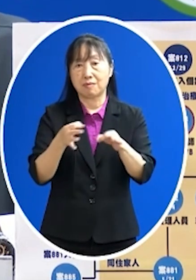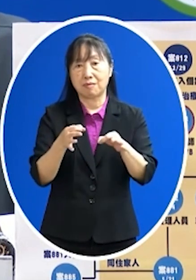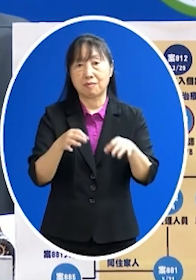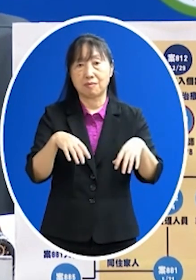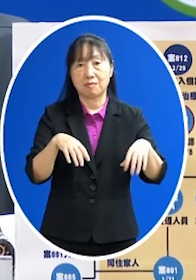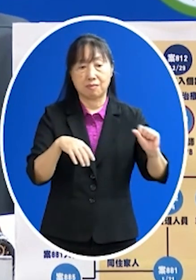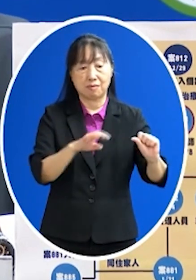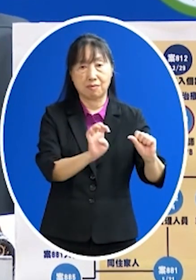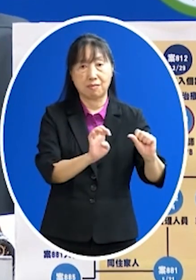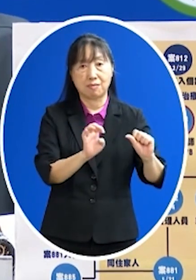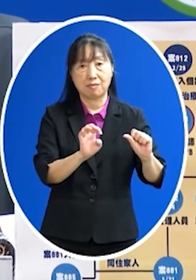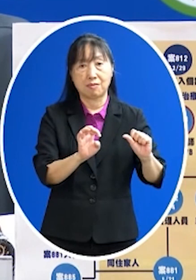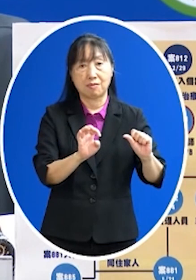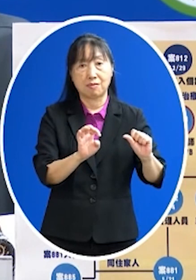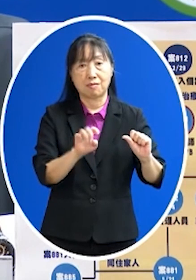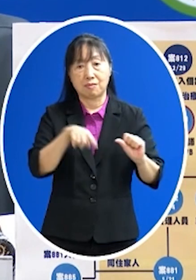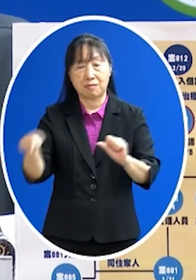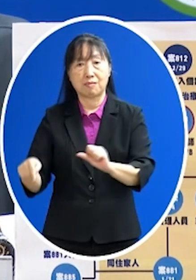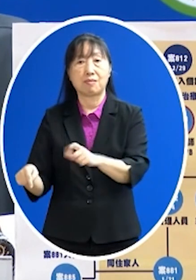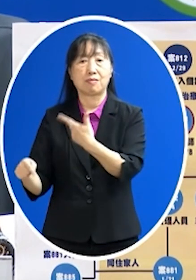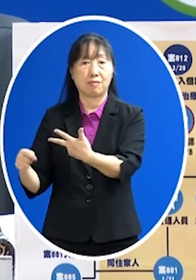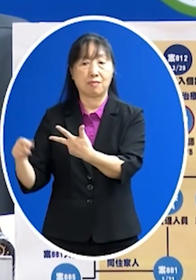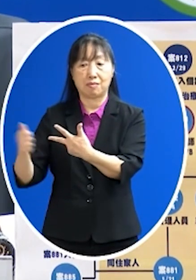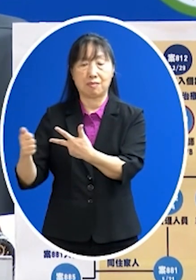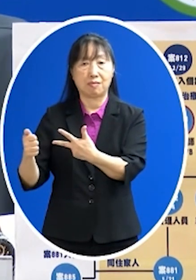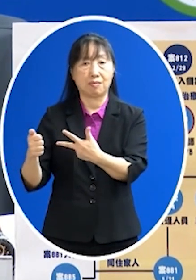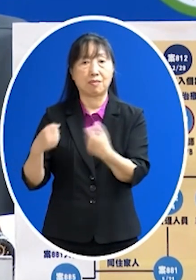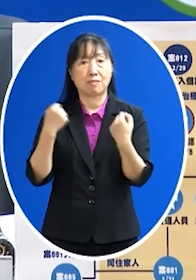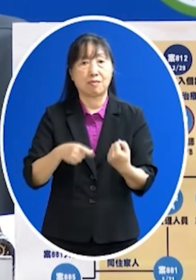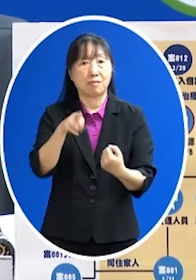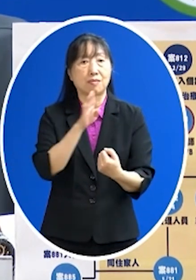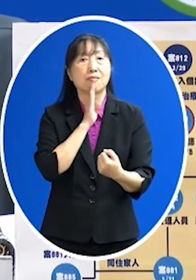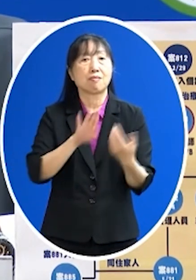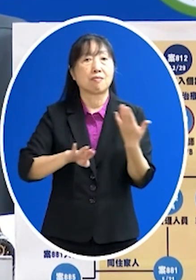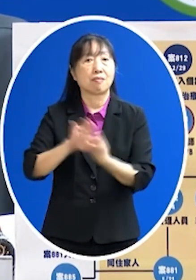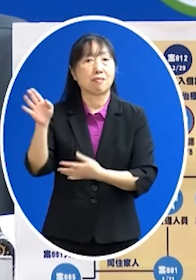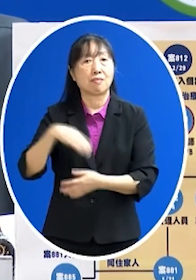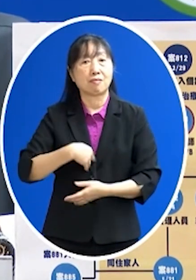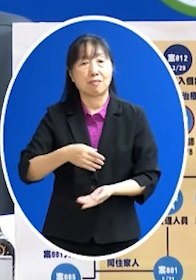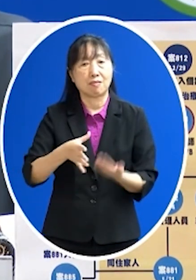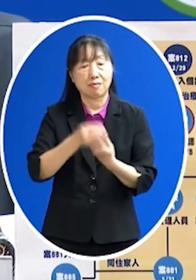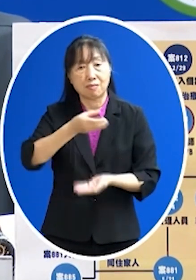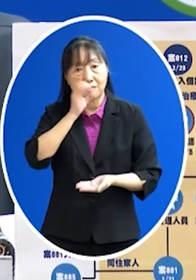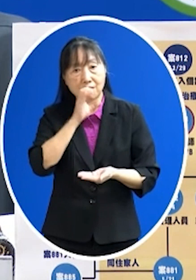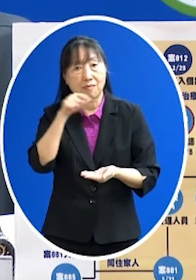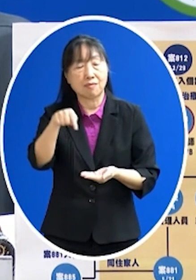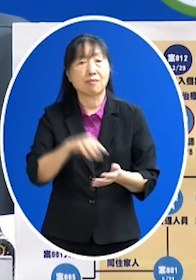5点40到晚上，等于是17点40到19点50，好在新上新港市饮茶，